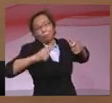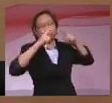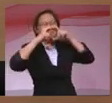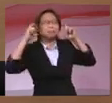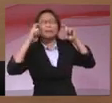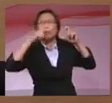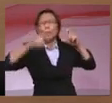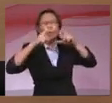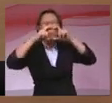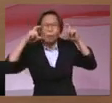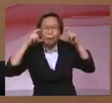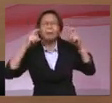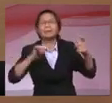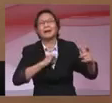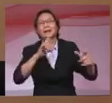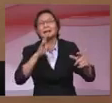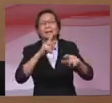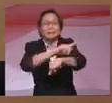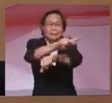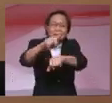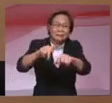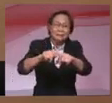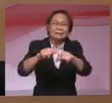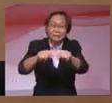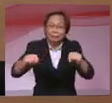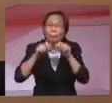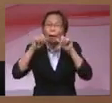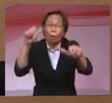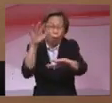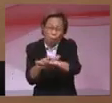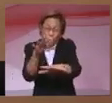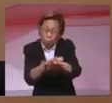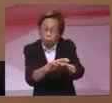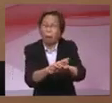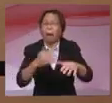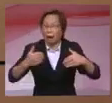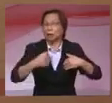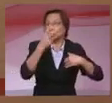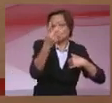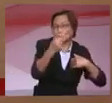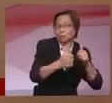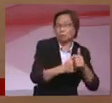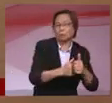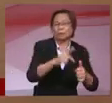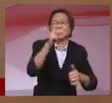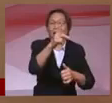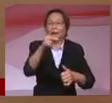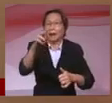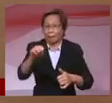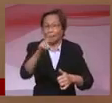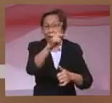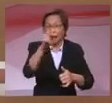memakai mask. Sebab itu kita kata tempat awam yang bersesak. Kerana dia ada dua mengikut Kementerian Kesihatan yang